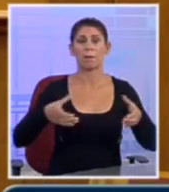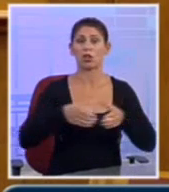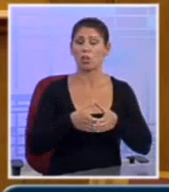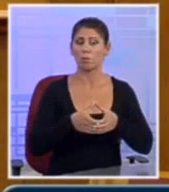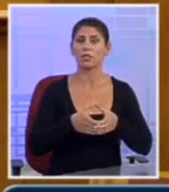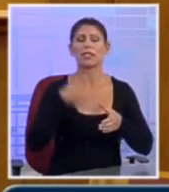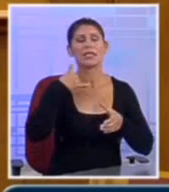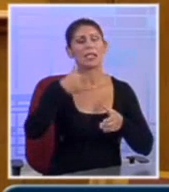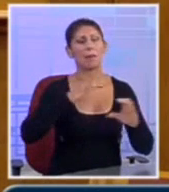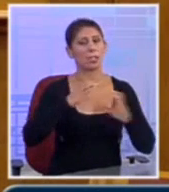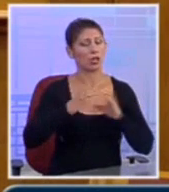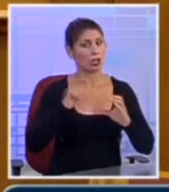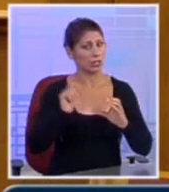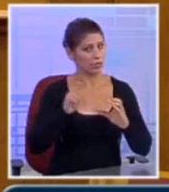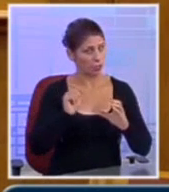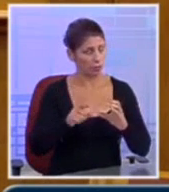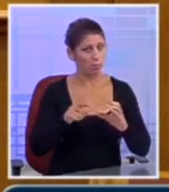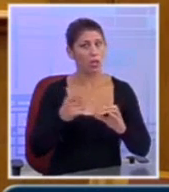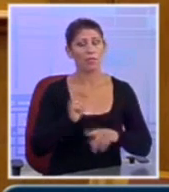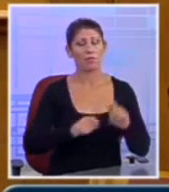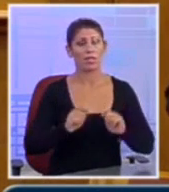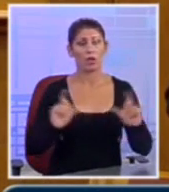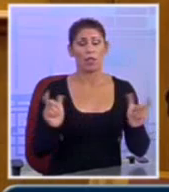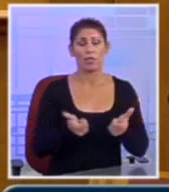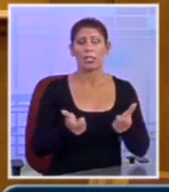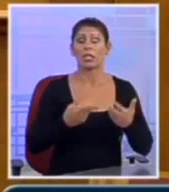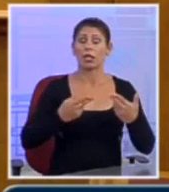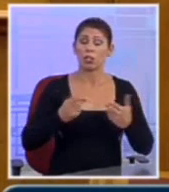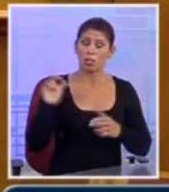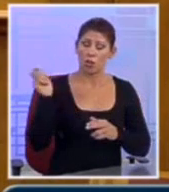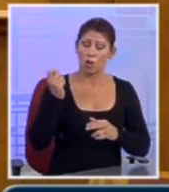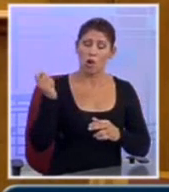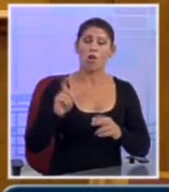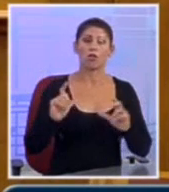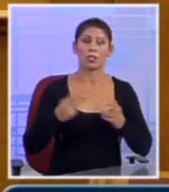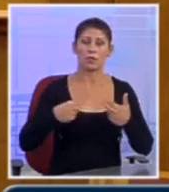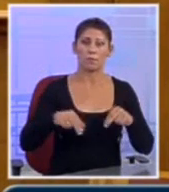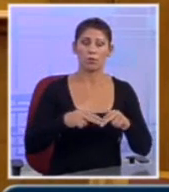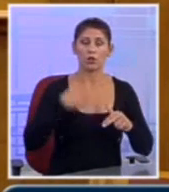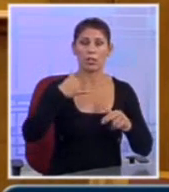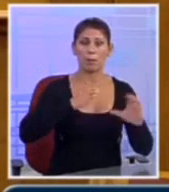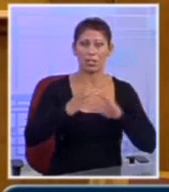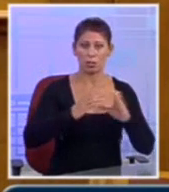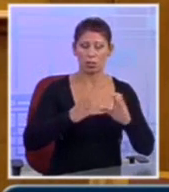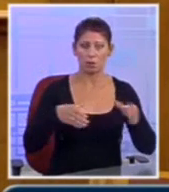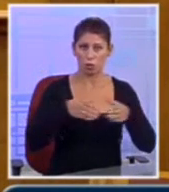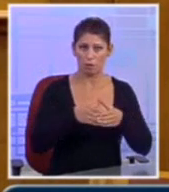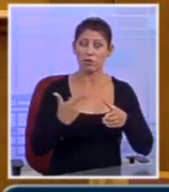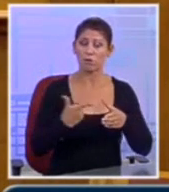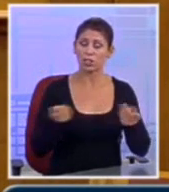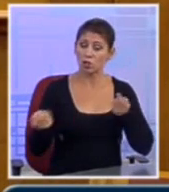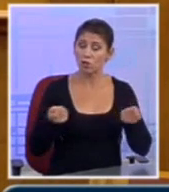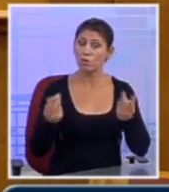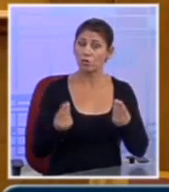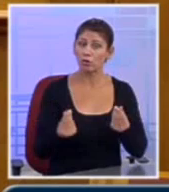και Ταχυδρομείων. Θα συγκροτεί το Εθνικό Συμβούλιο Επικοινωνιακής Πολιτικής για να μπορέσουμε με συντονισμένο τρόπο να